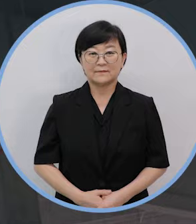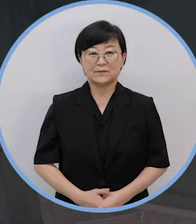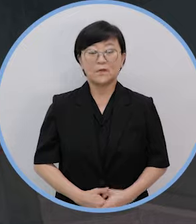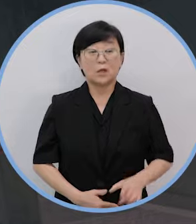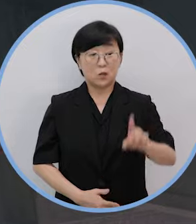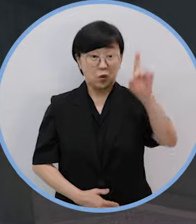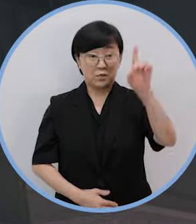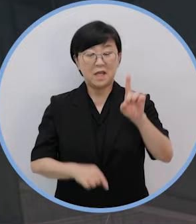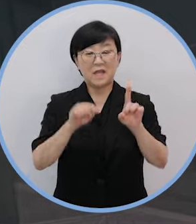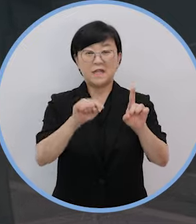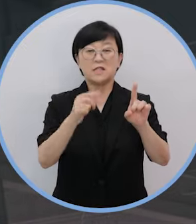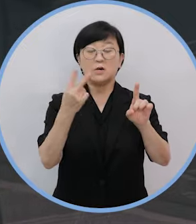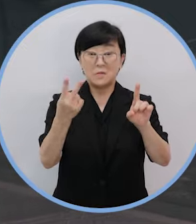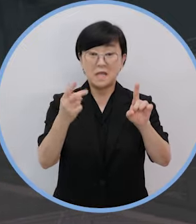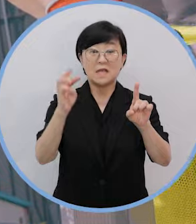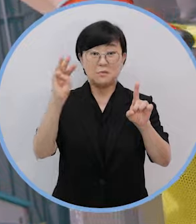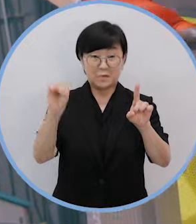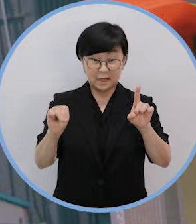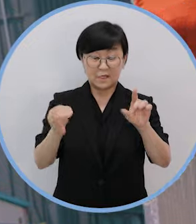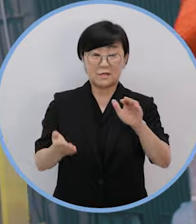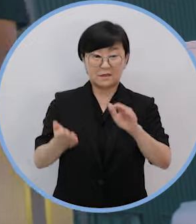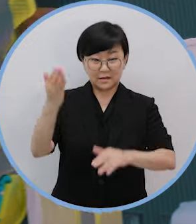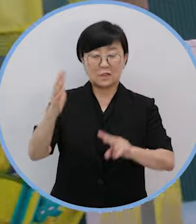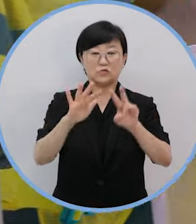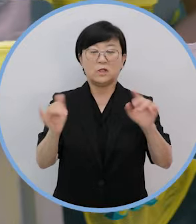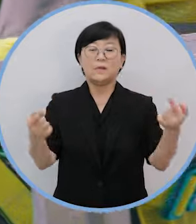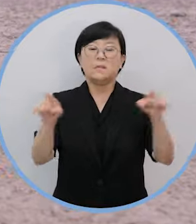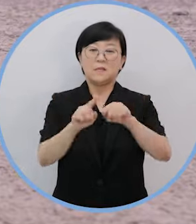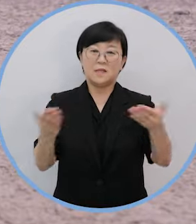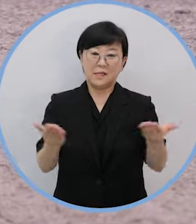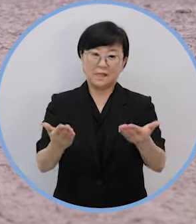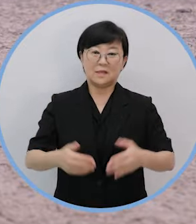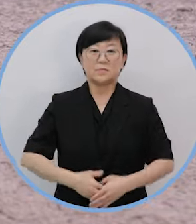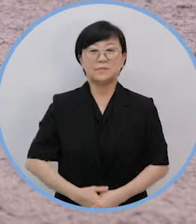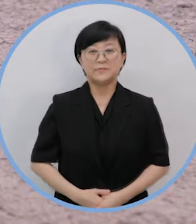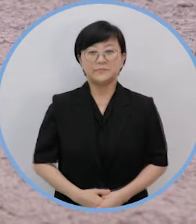작업 높이 1.2m 이상부터는 2인 1조로 작업해주세요.